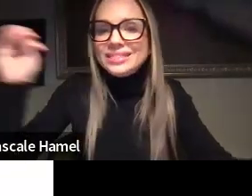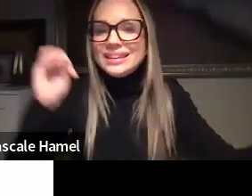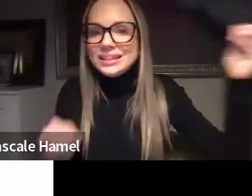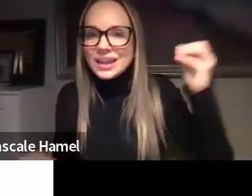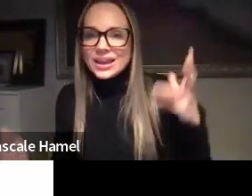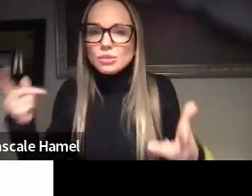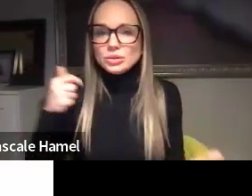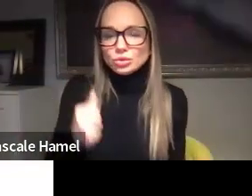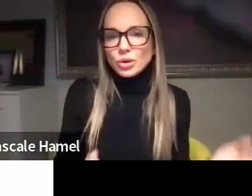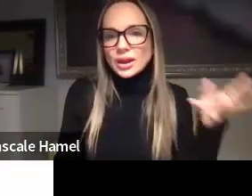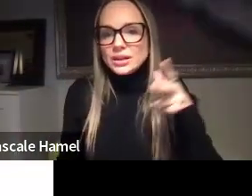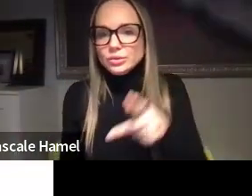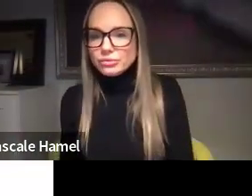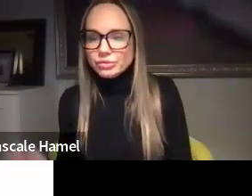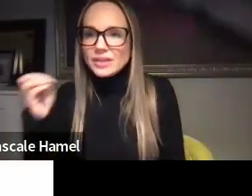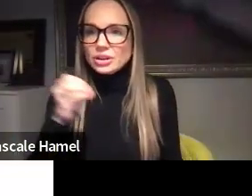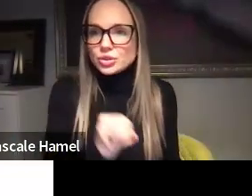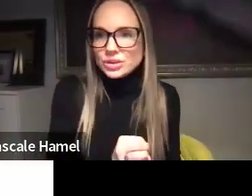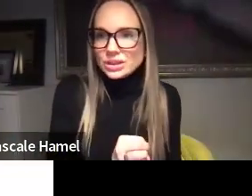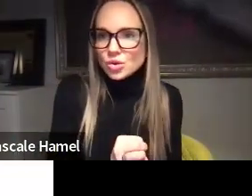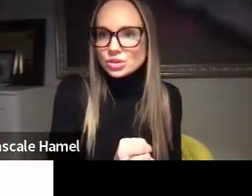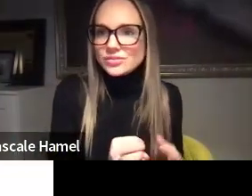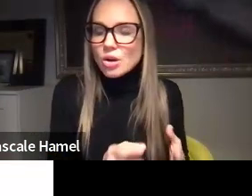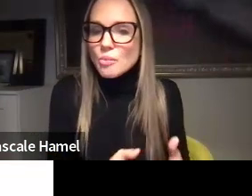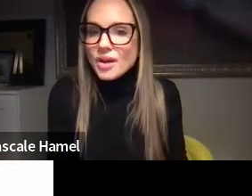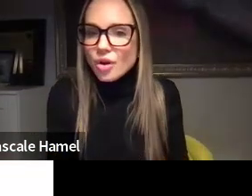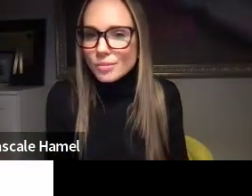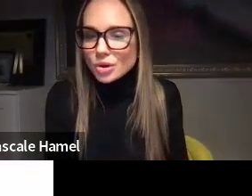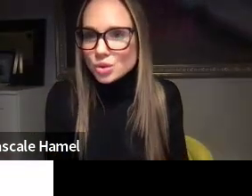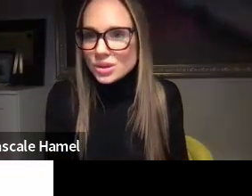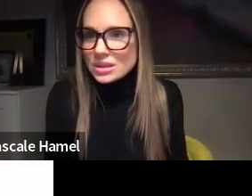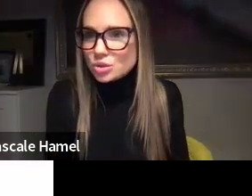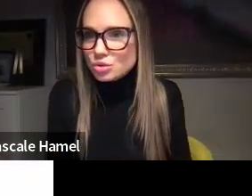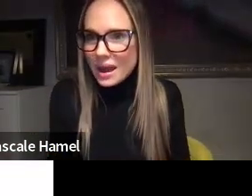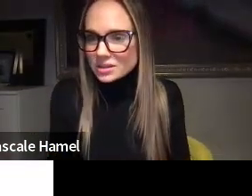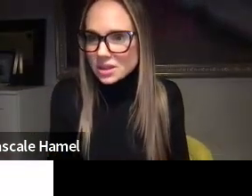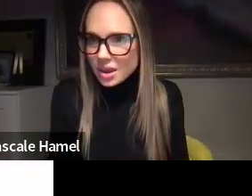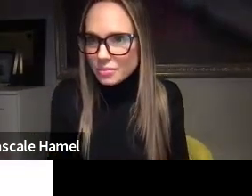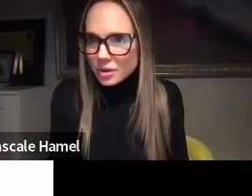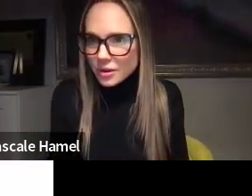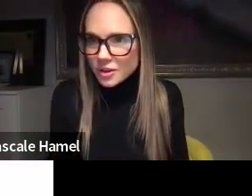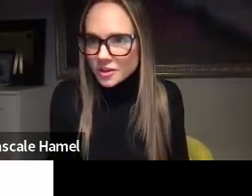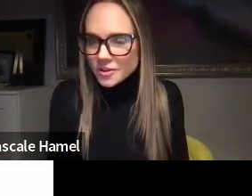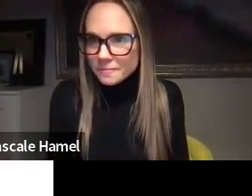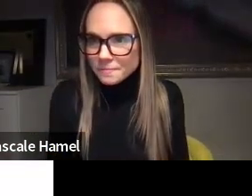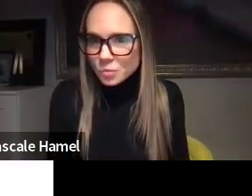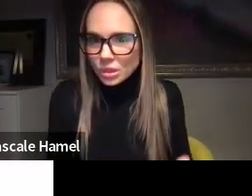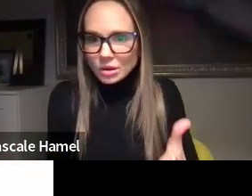On est venu mettre des détails avec le manteau de cuir, avec les lunettes fumées, avec le soulier de course. Fait qu'on peut avoir un morceau qui est super